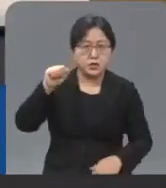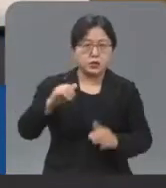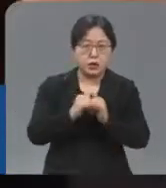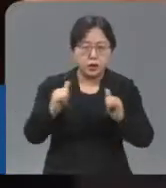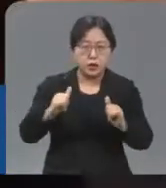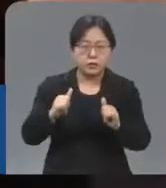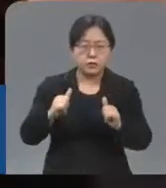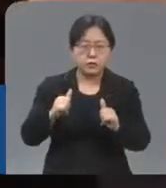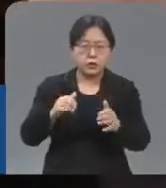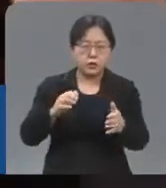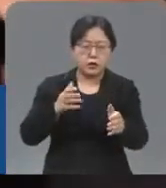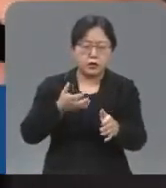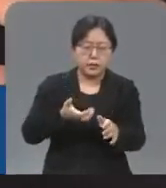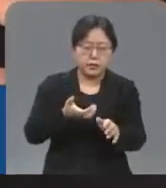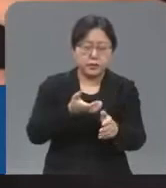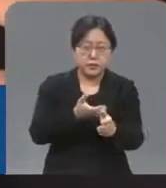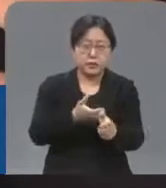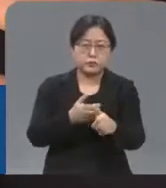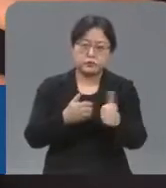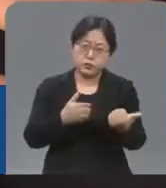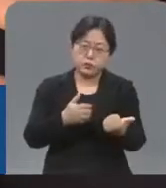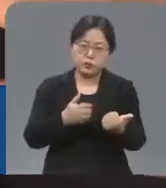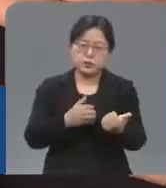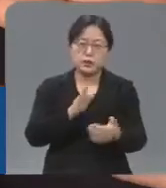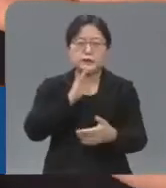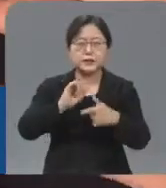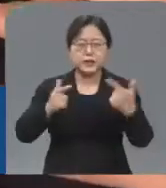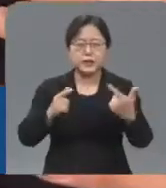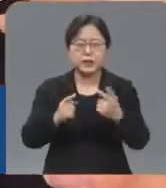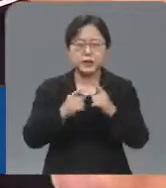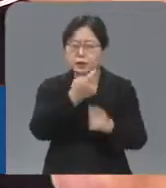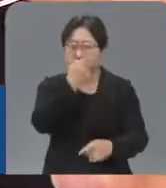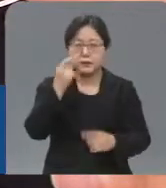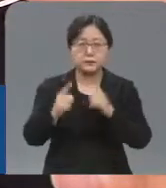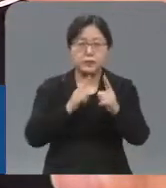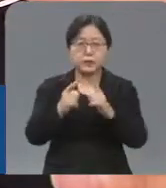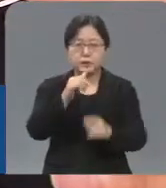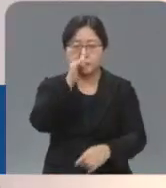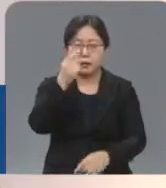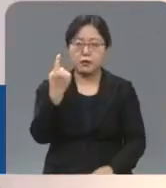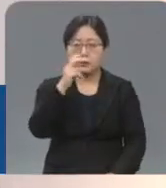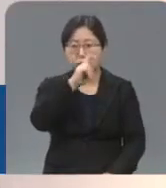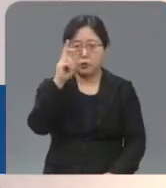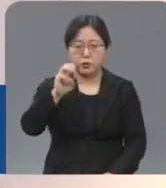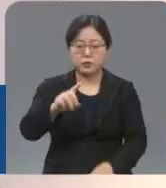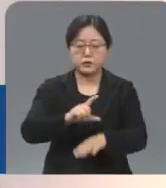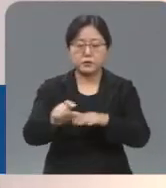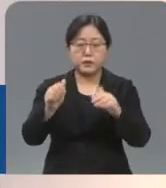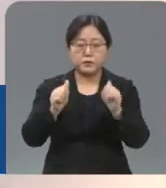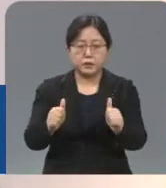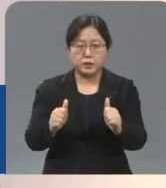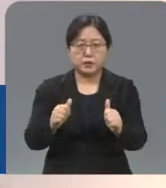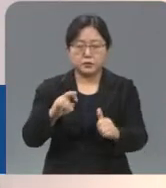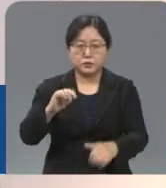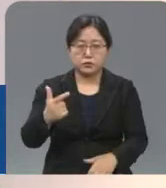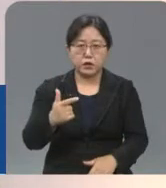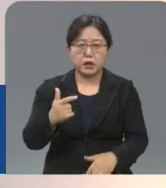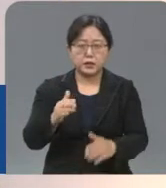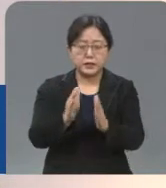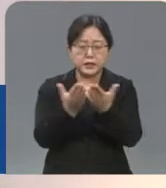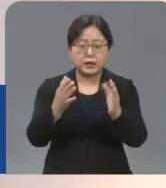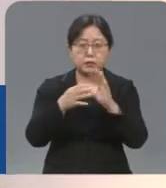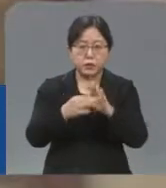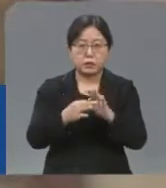치여 숨졌다는 회고록의 내용은 사실이 아니라는 진술이 나왔습니다. 어제 오후 광주지방법원에서 열린 전두환 회고록